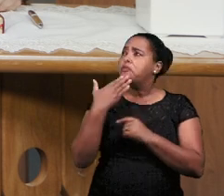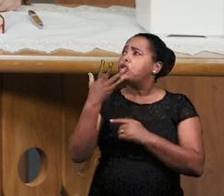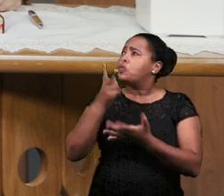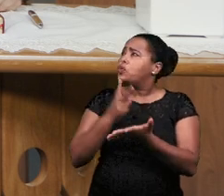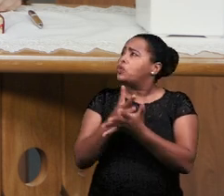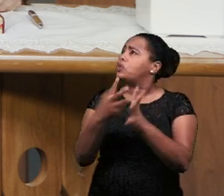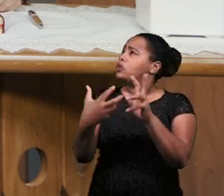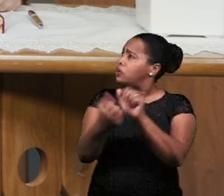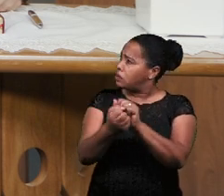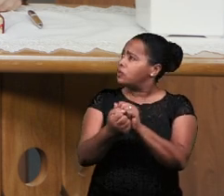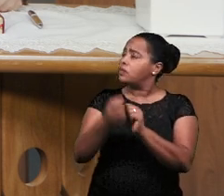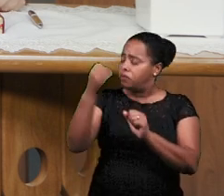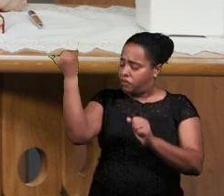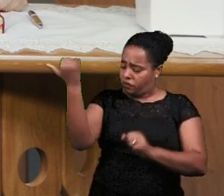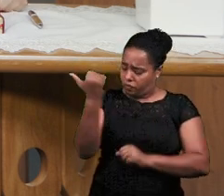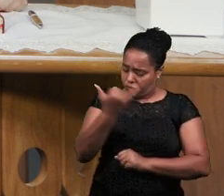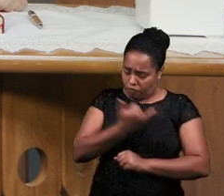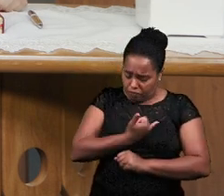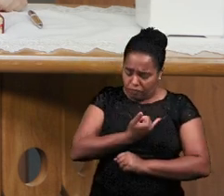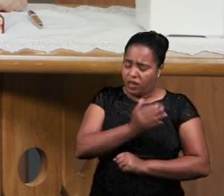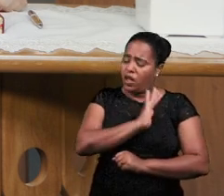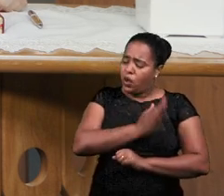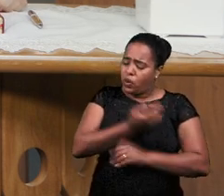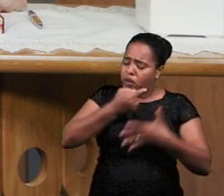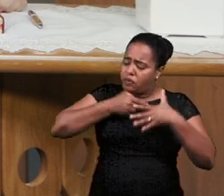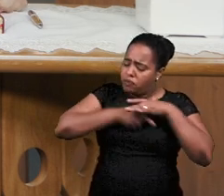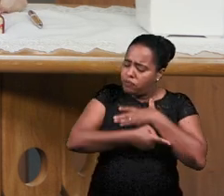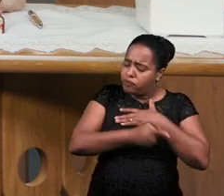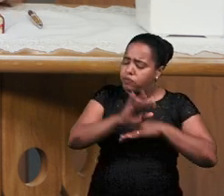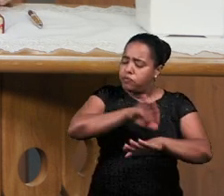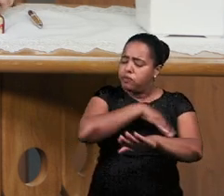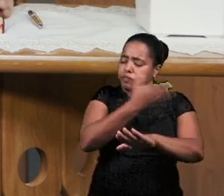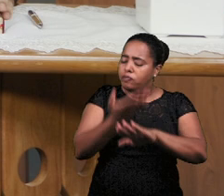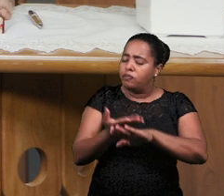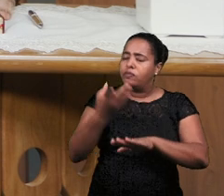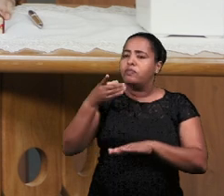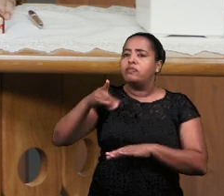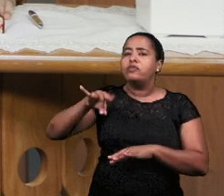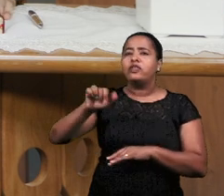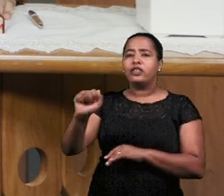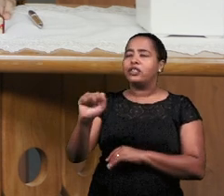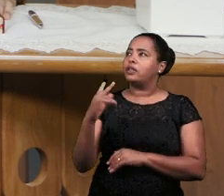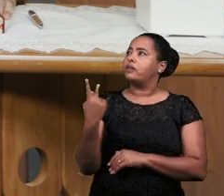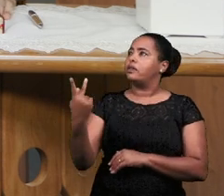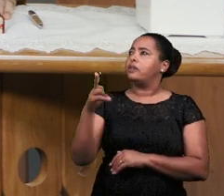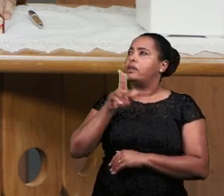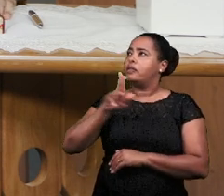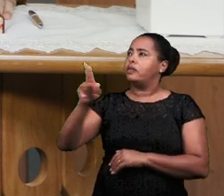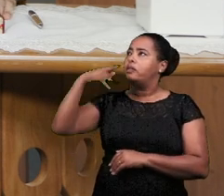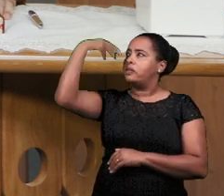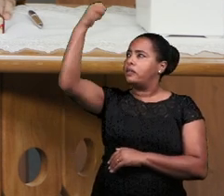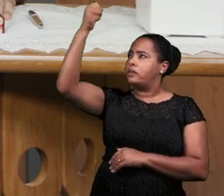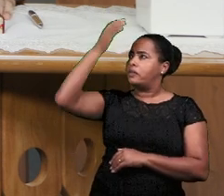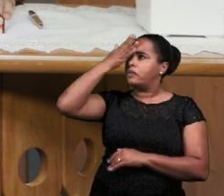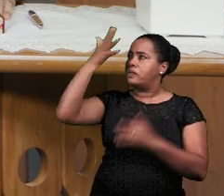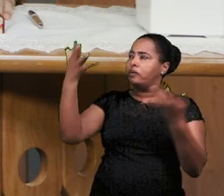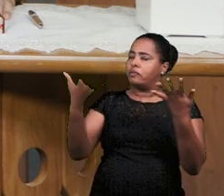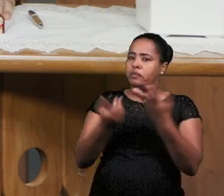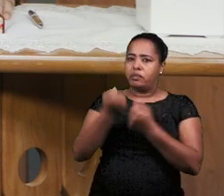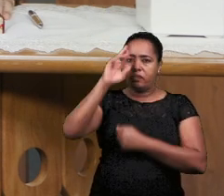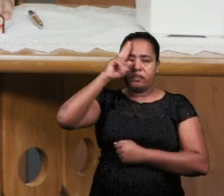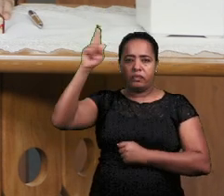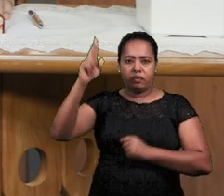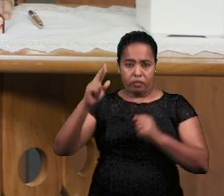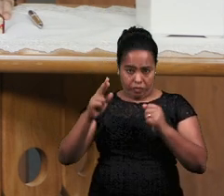continue avec nous, parle, Seigneur, profondément à nos cœurs le long de toute cette journée. Et en ton nom, nous disons que la grâce merveilleuse du